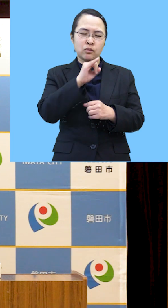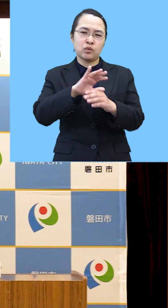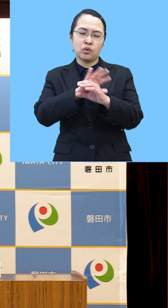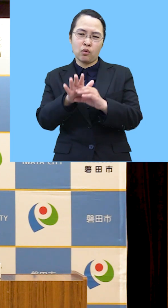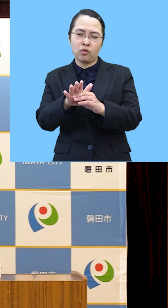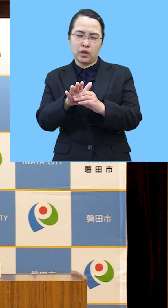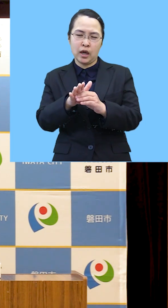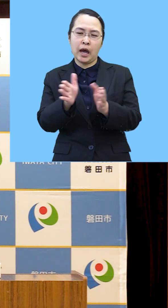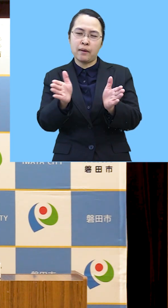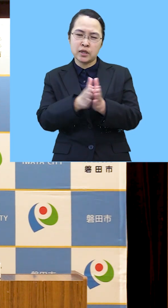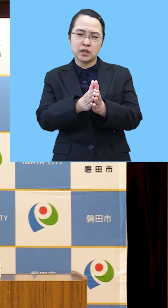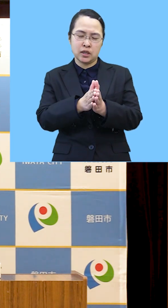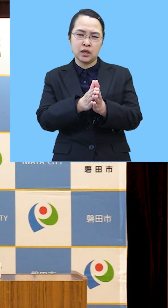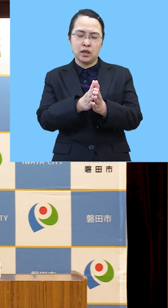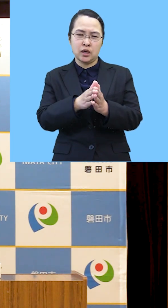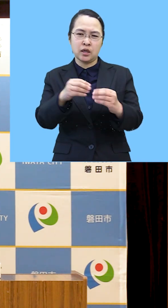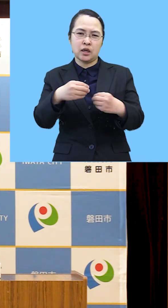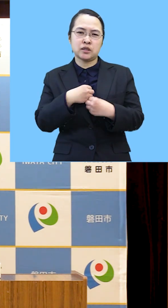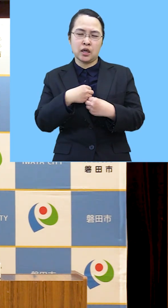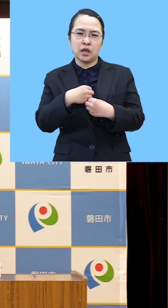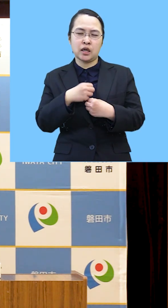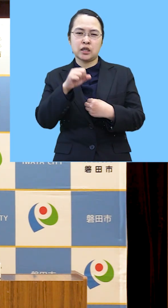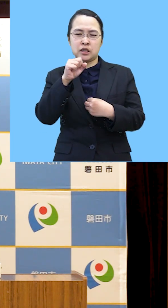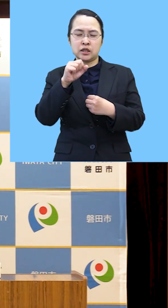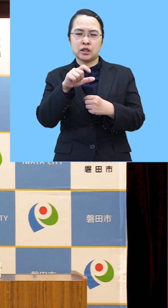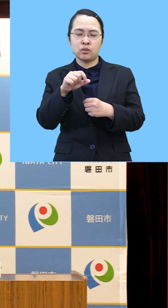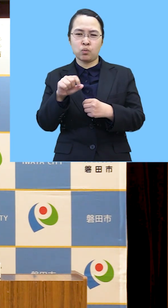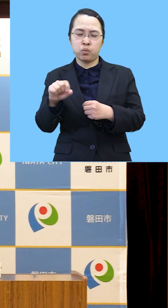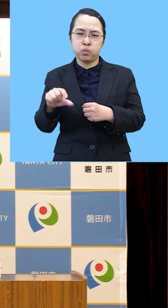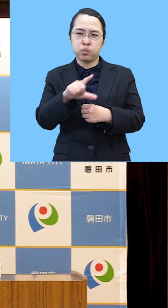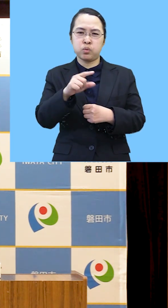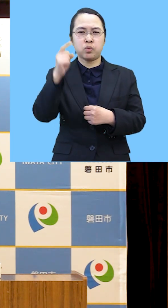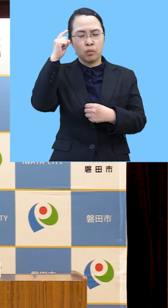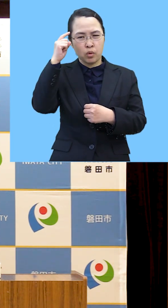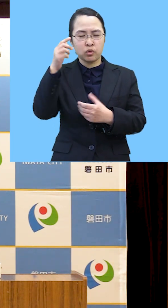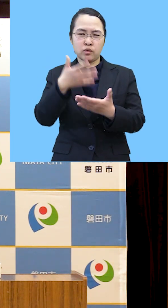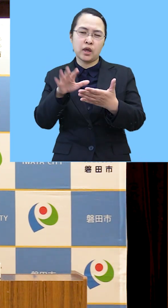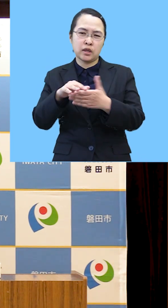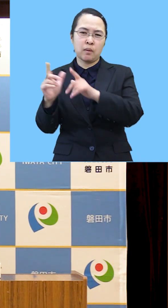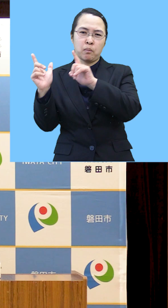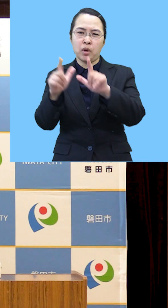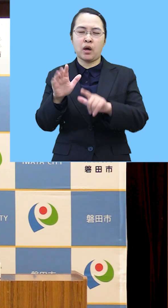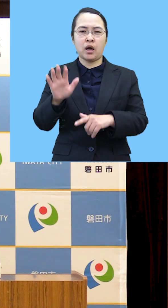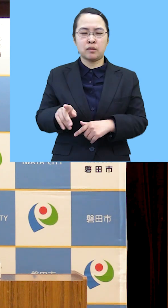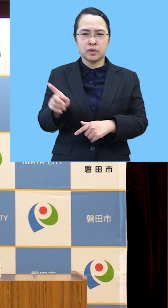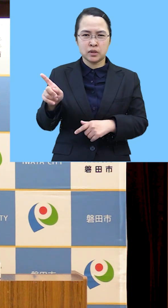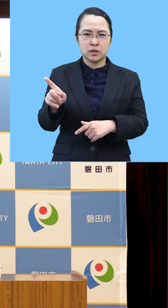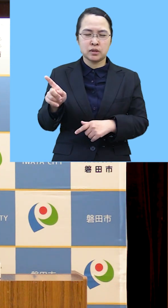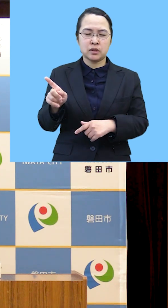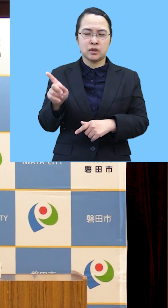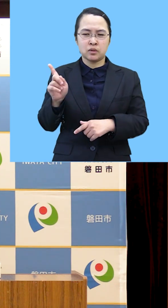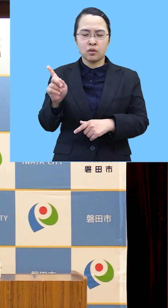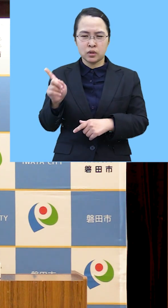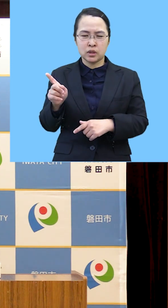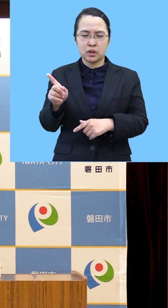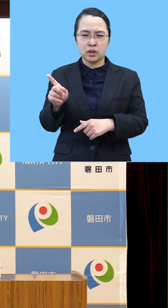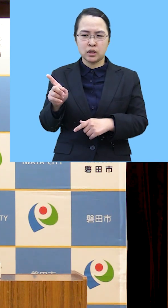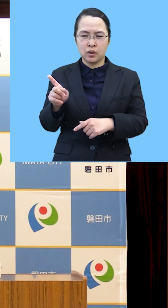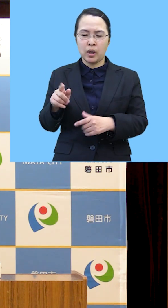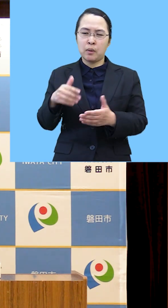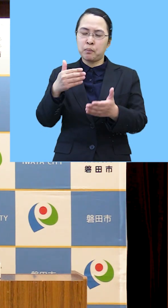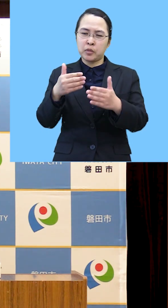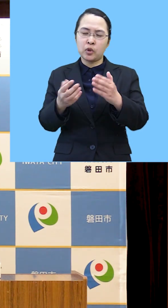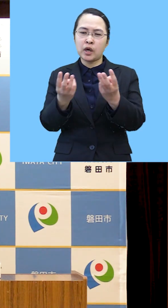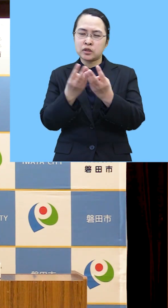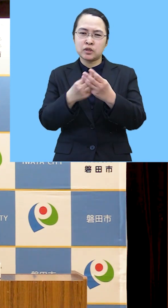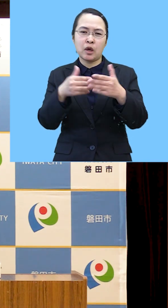病にかかる人がいるんじゃないかというデータを発表しております。まだそこには達し